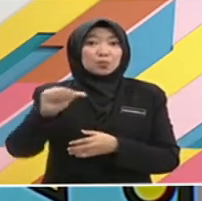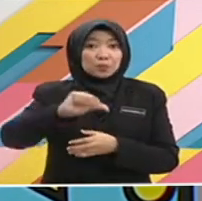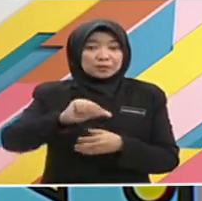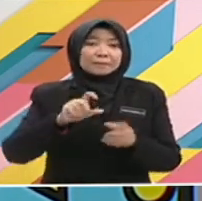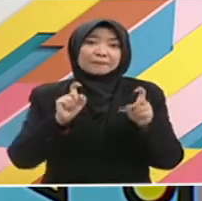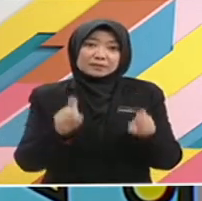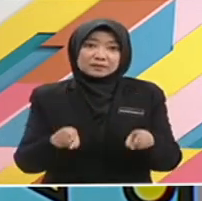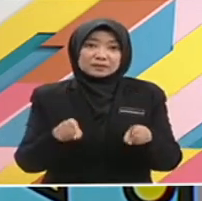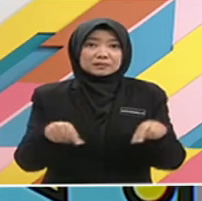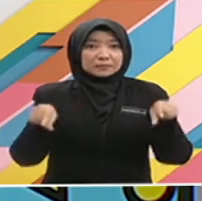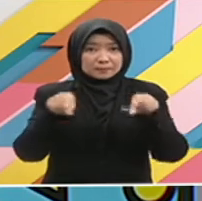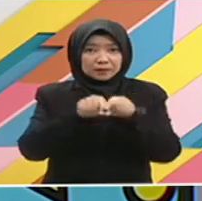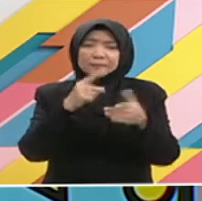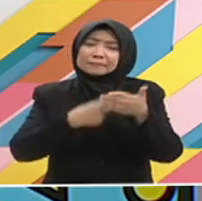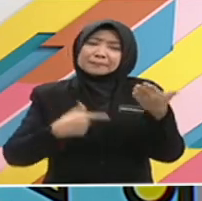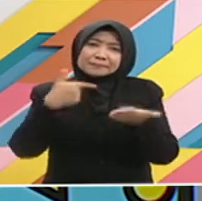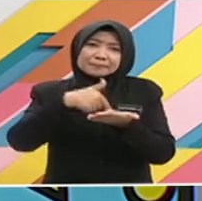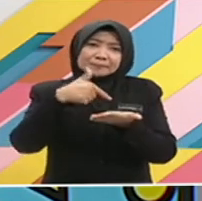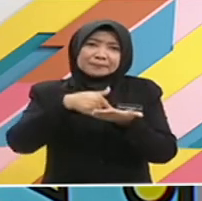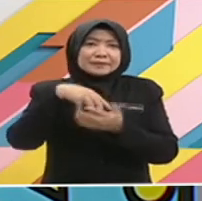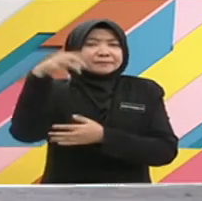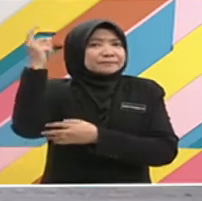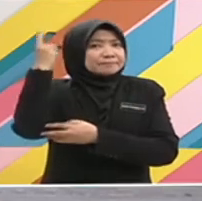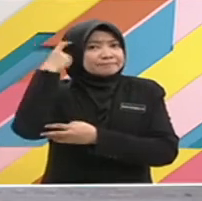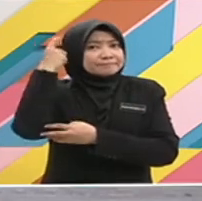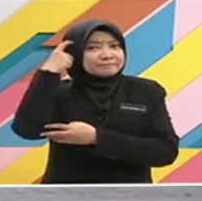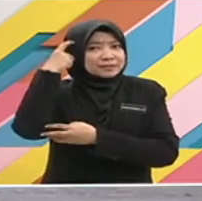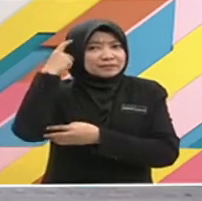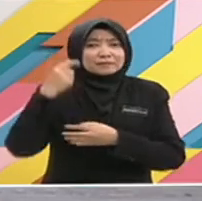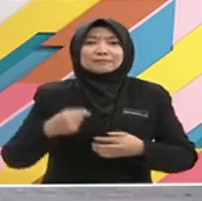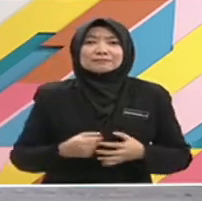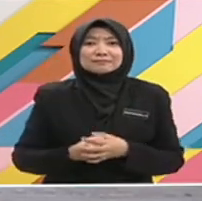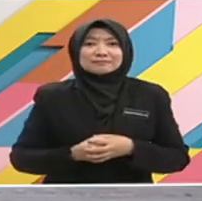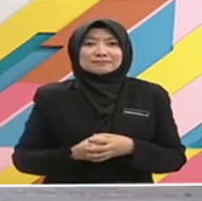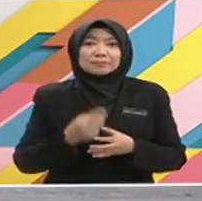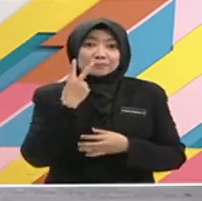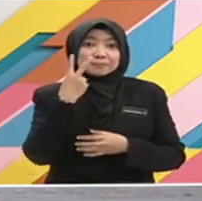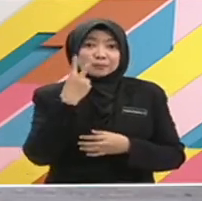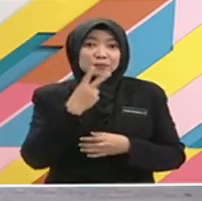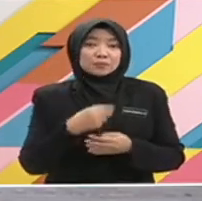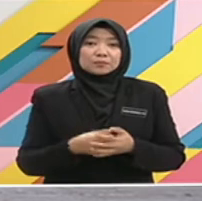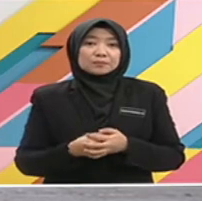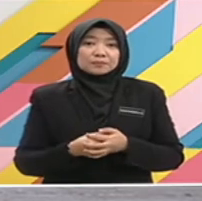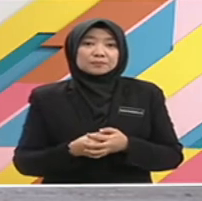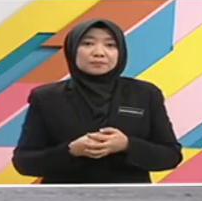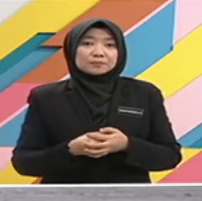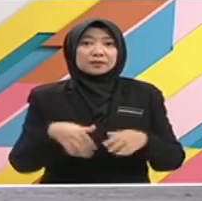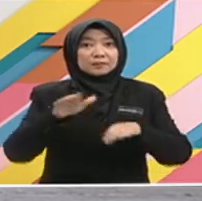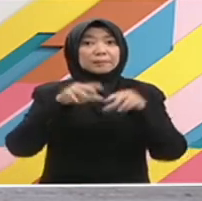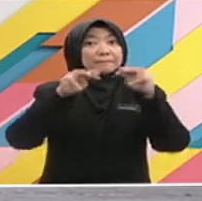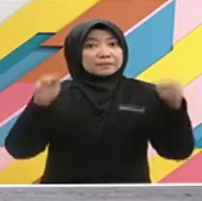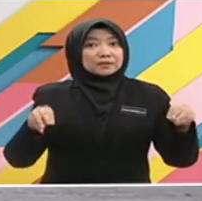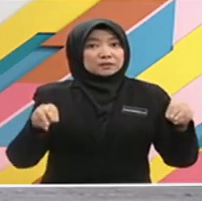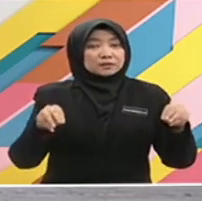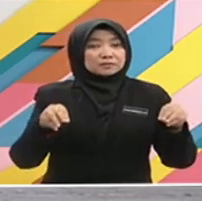Ya. Okey, apa lagi? Apa lagi ya? Hmm, saya tengah fikir ni cikgu. Kalau okay. Tengok apa yang ada dekat sini lagi. Okey, apa yang ada dekat sini uh-huh. saya lihat semua